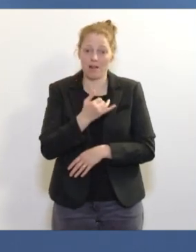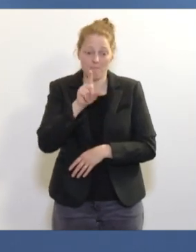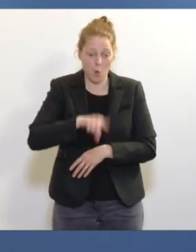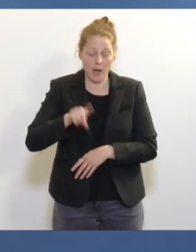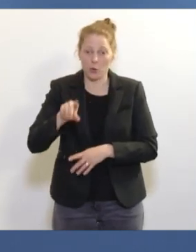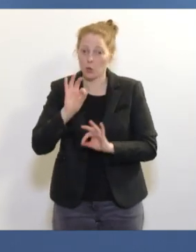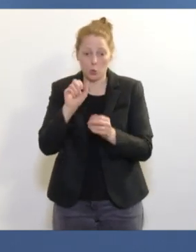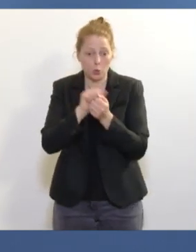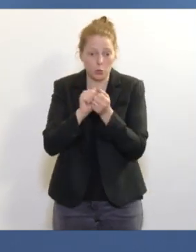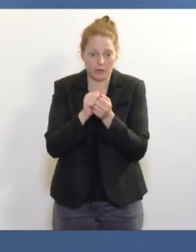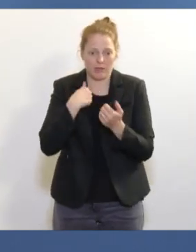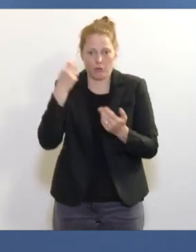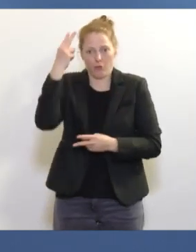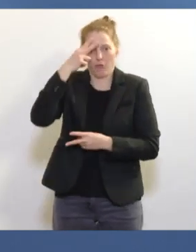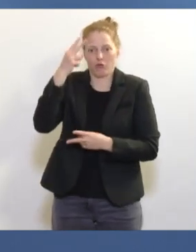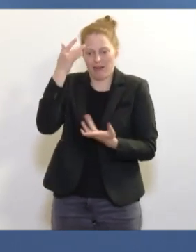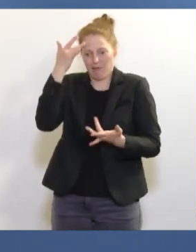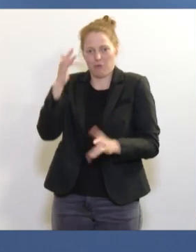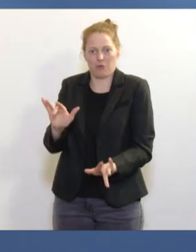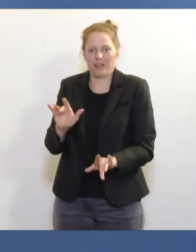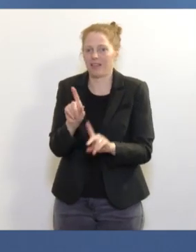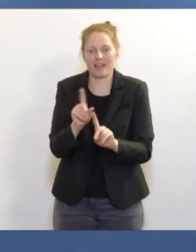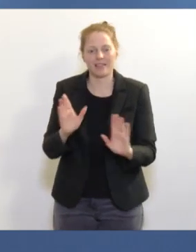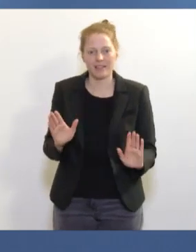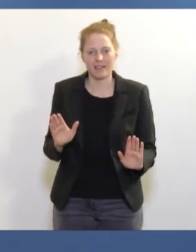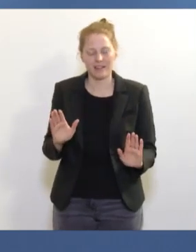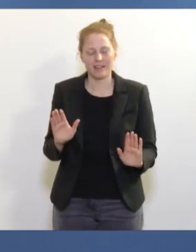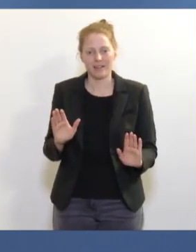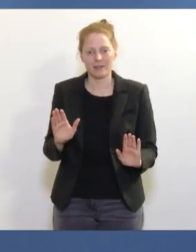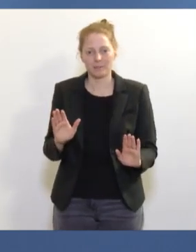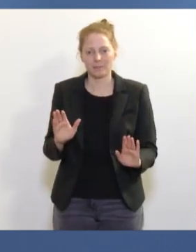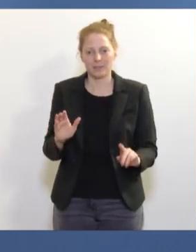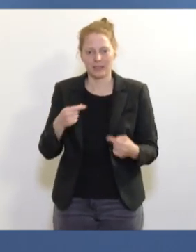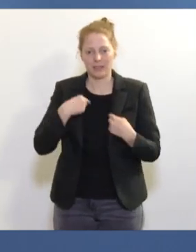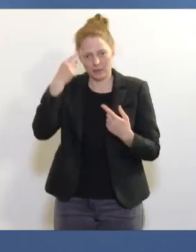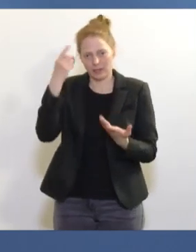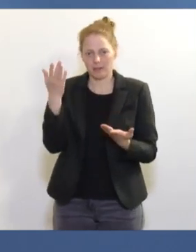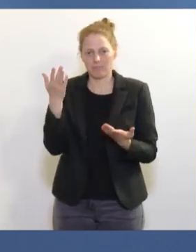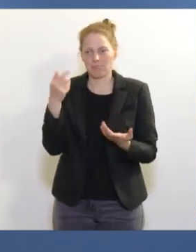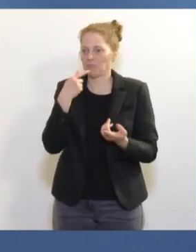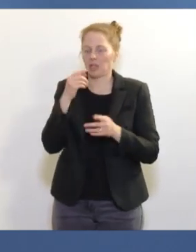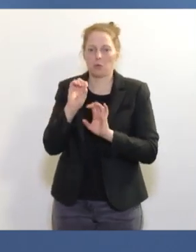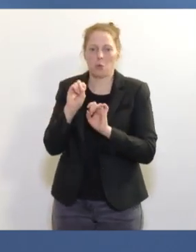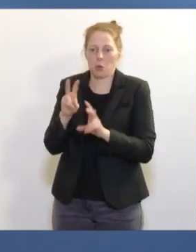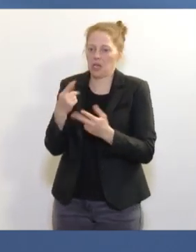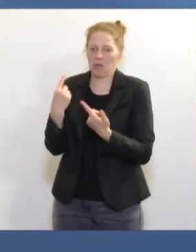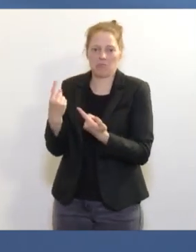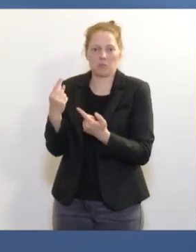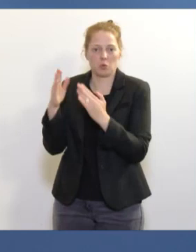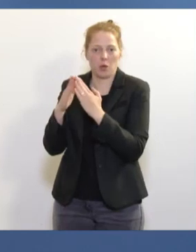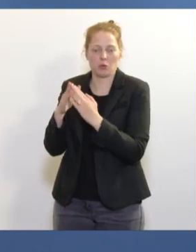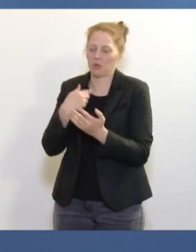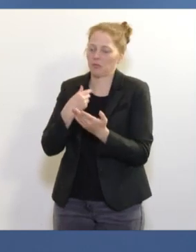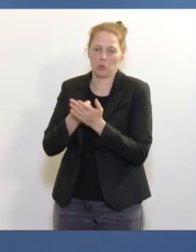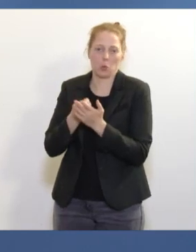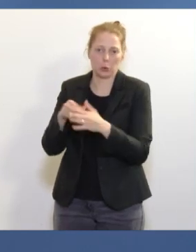haben. Dass ich gar nicht vorstellen könnte, dass die Leute entlassen gehen, aber dass sie auf der anderen Seite sie selber sich von dispensieren und dann eben für die